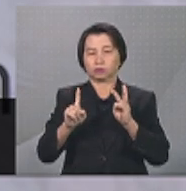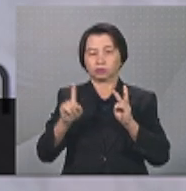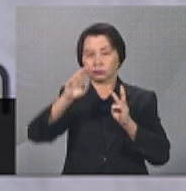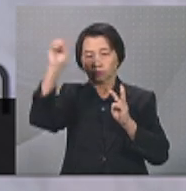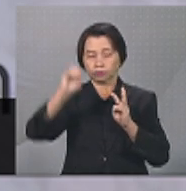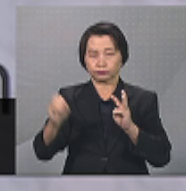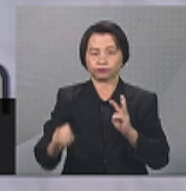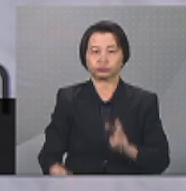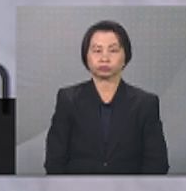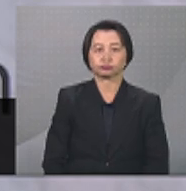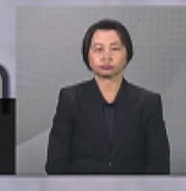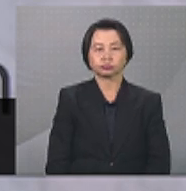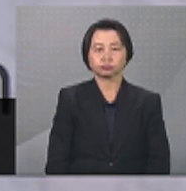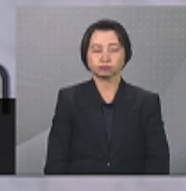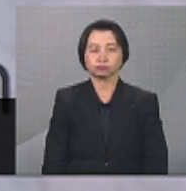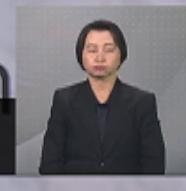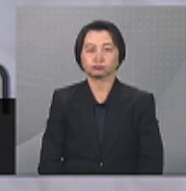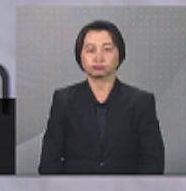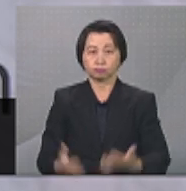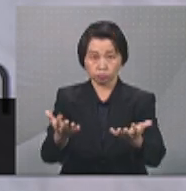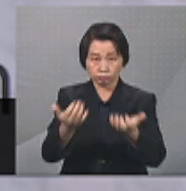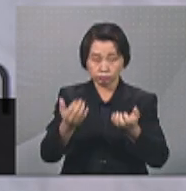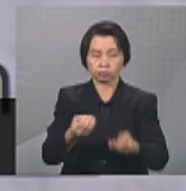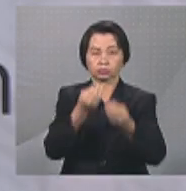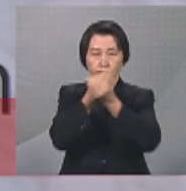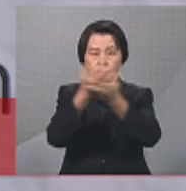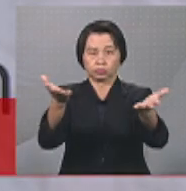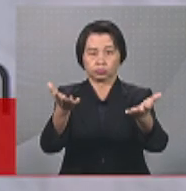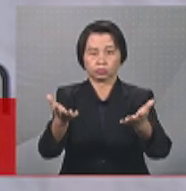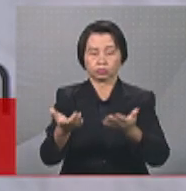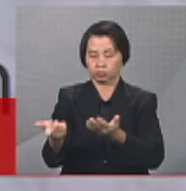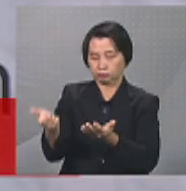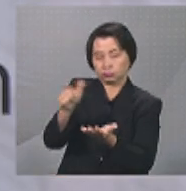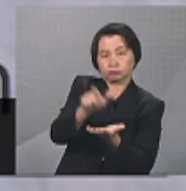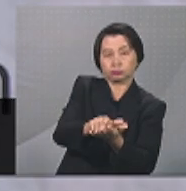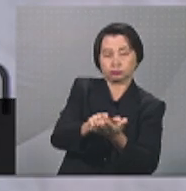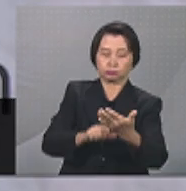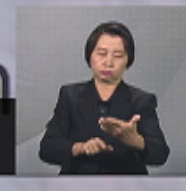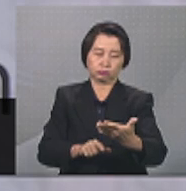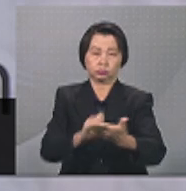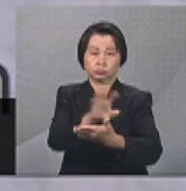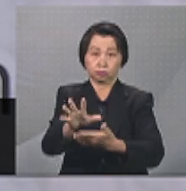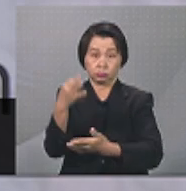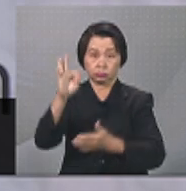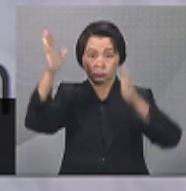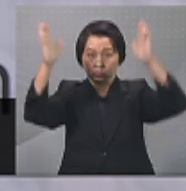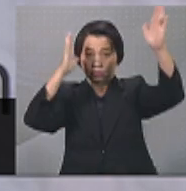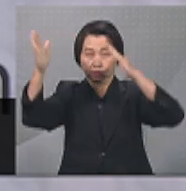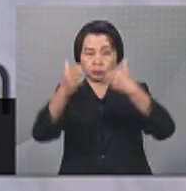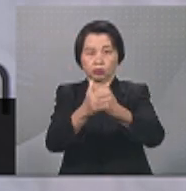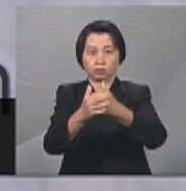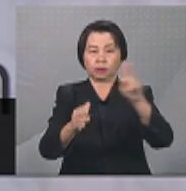6.1%. Dan ingin dimaklumkan, laporan COVID-19 di Malaysia sehingga